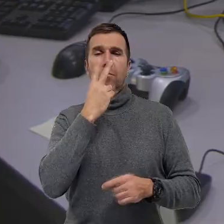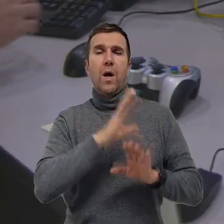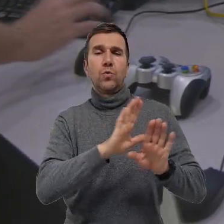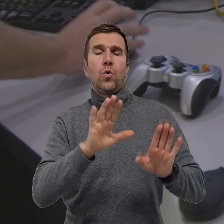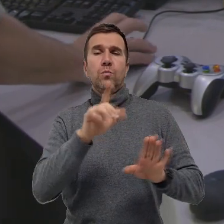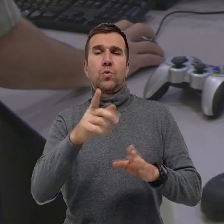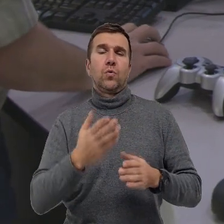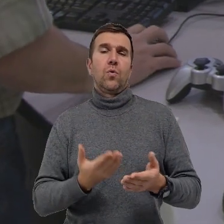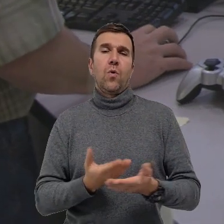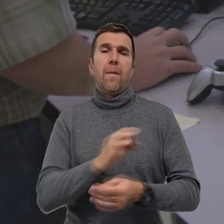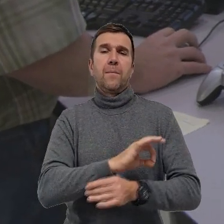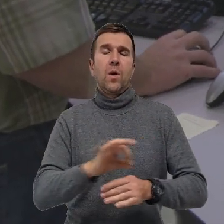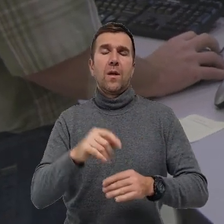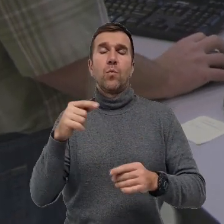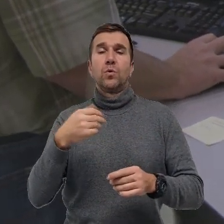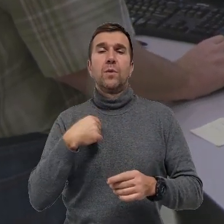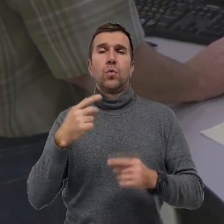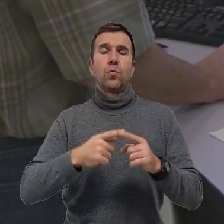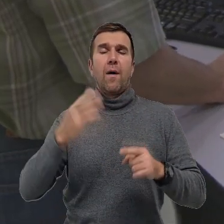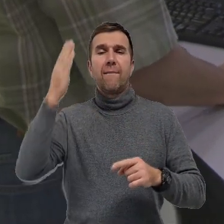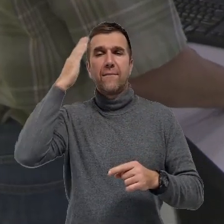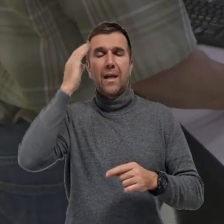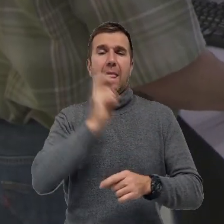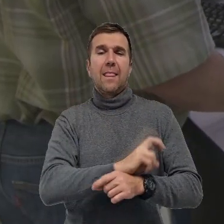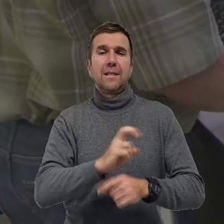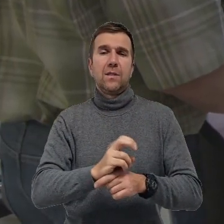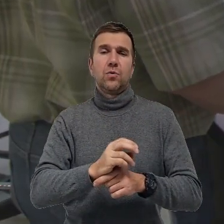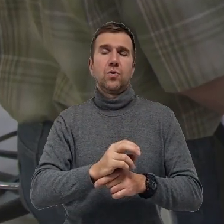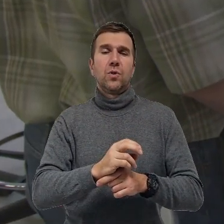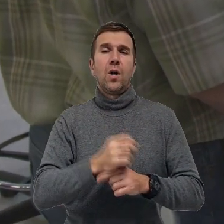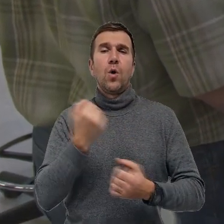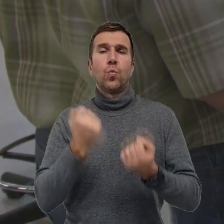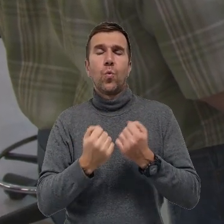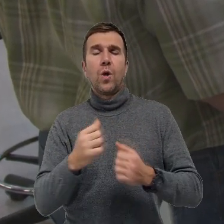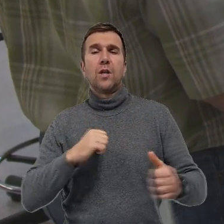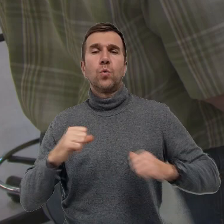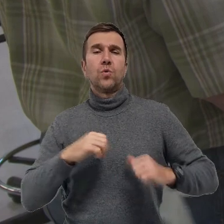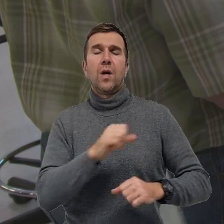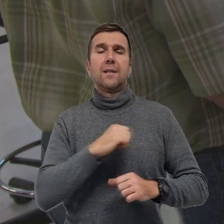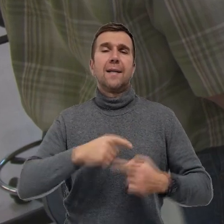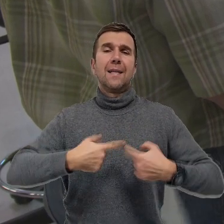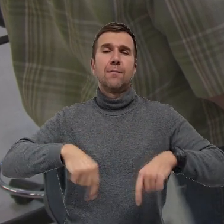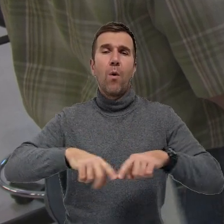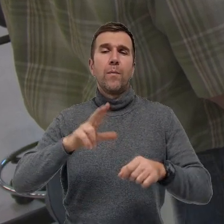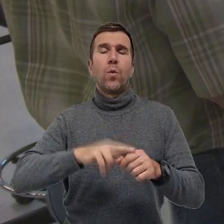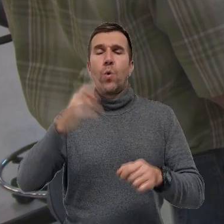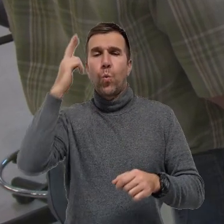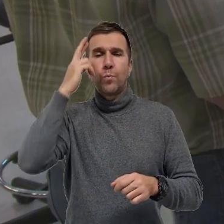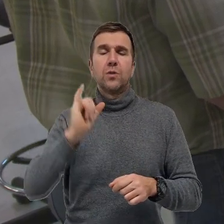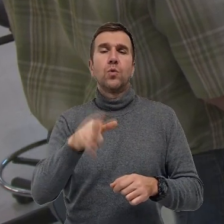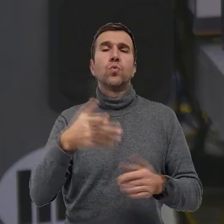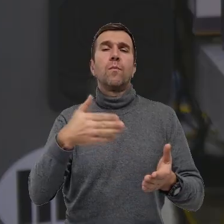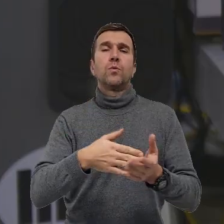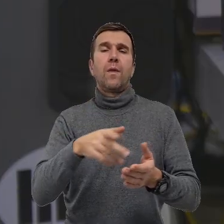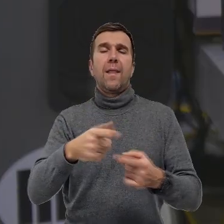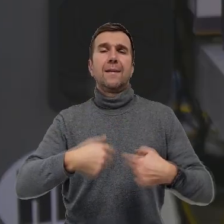reprezentującą ten projekt. Z drugiej strony, no musi być trochę tej wiedzy technicznej. Wiadomo, ciężko zarządza się zespołem, w którym nie rozumie się, czego ten